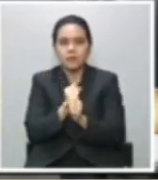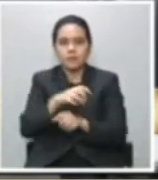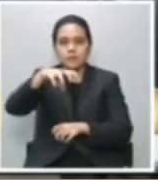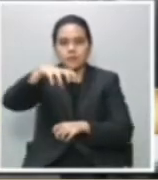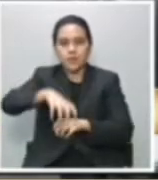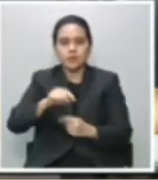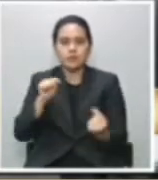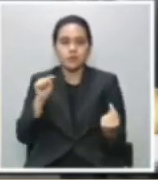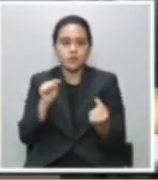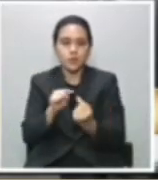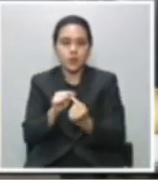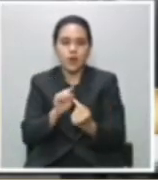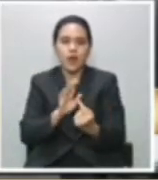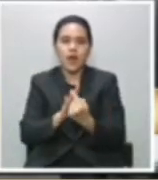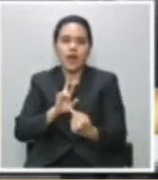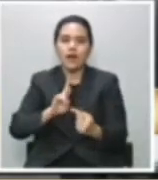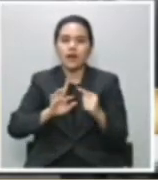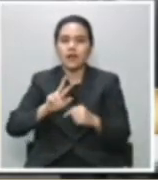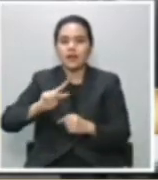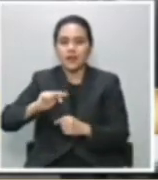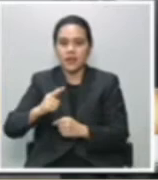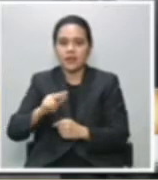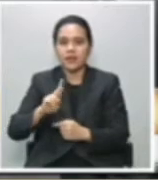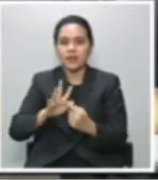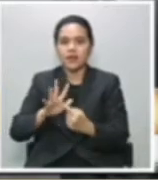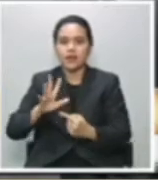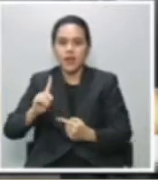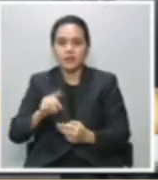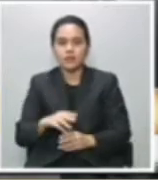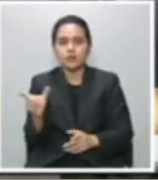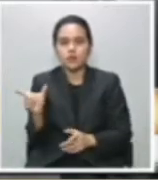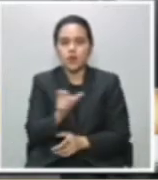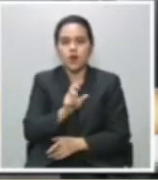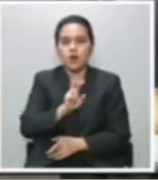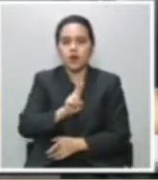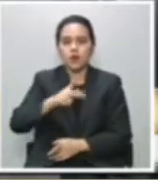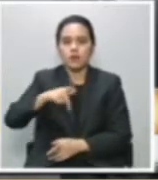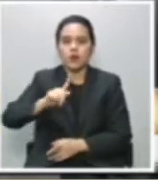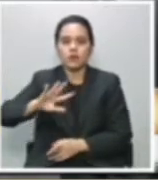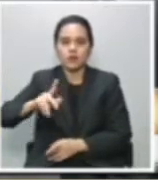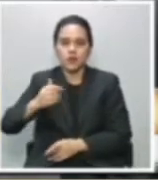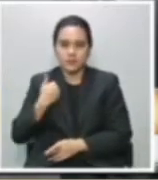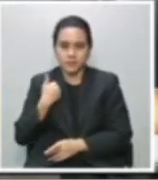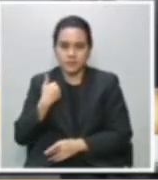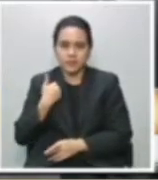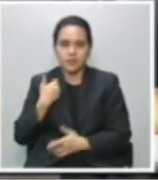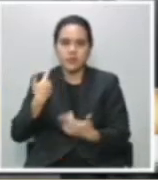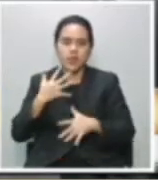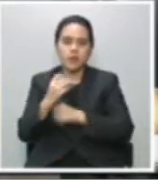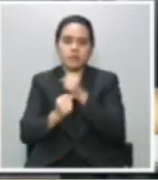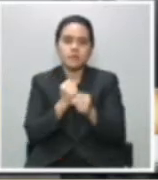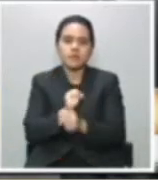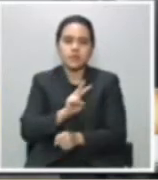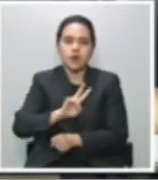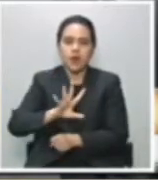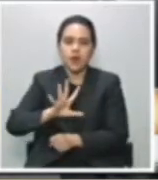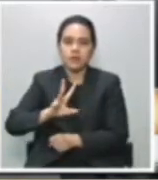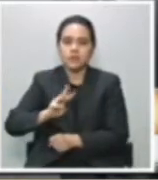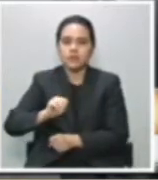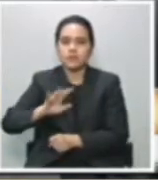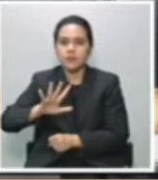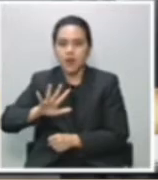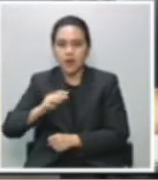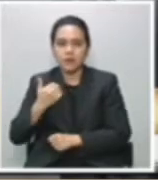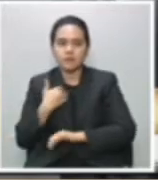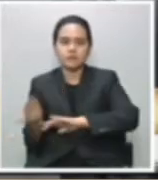ดพัฒนาชนบทหรือเราที่เรียกว่ารปช.เมื่อปี2145นั้นรปช.ได้ยุบ